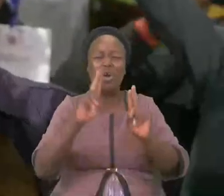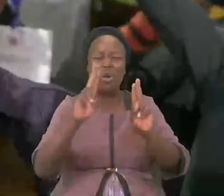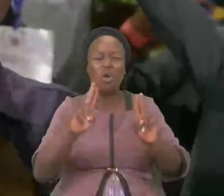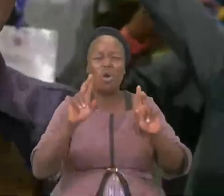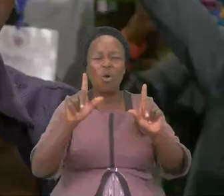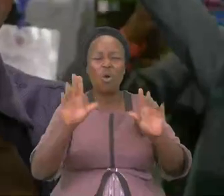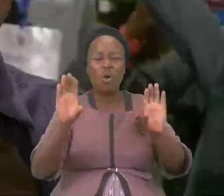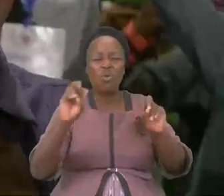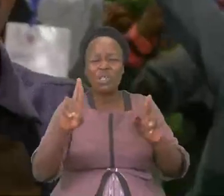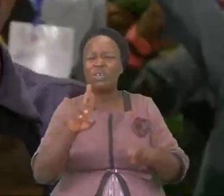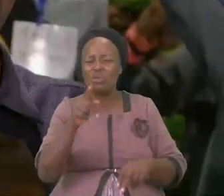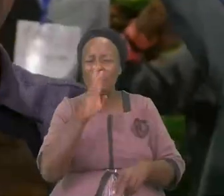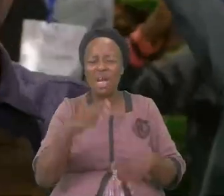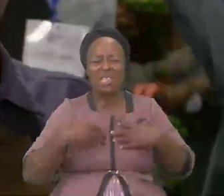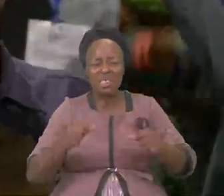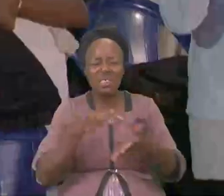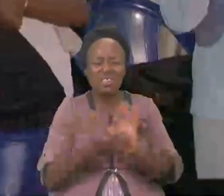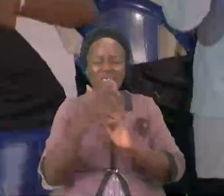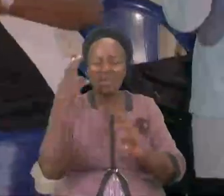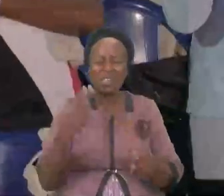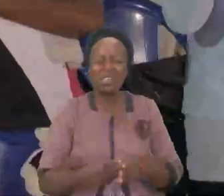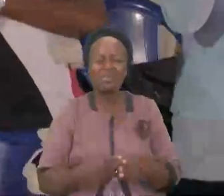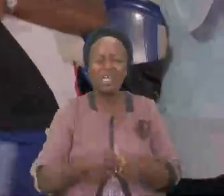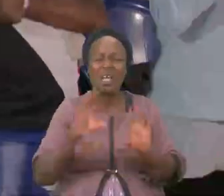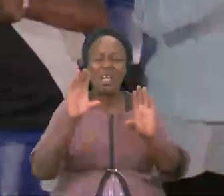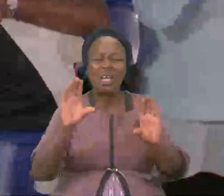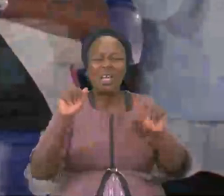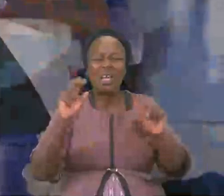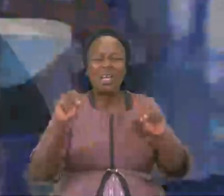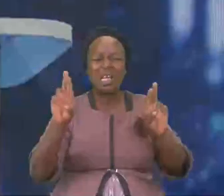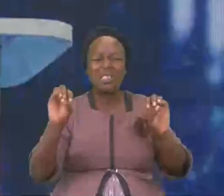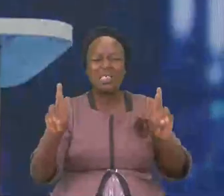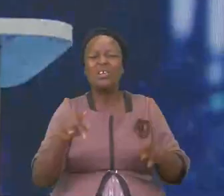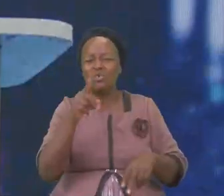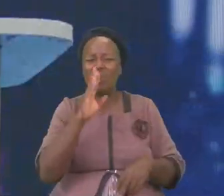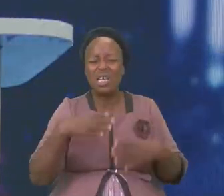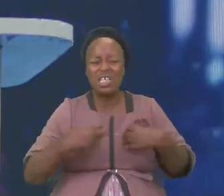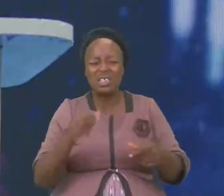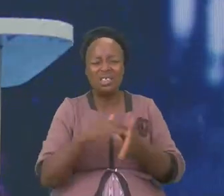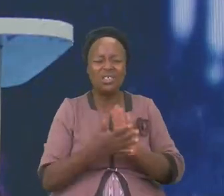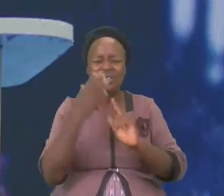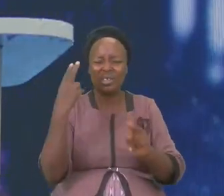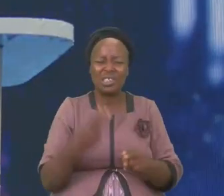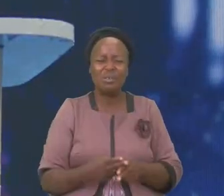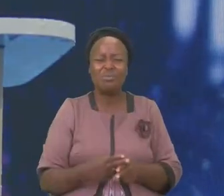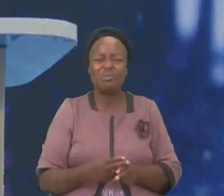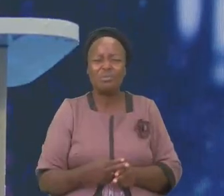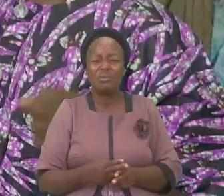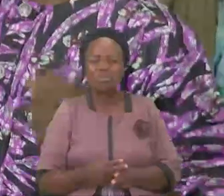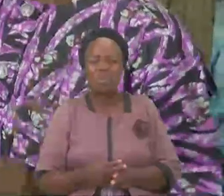sait, tu es guéri au nom de Jésus. Cancer, tu es guéri au nom de